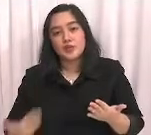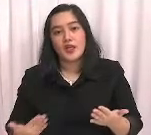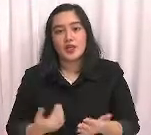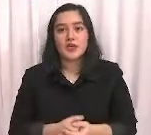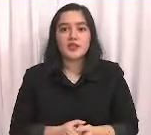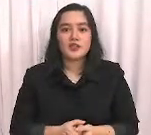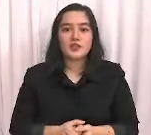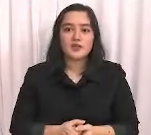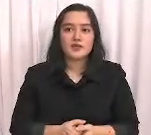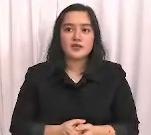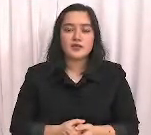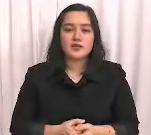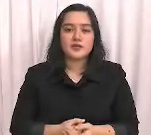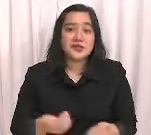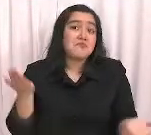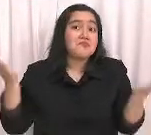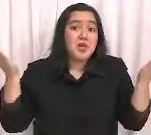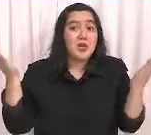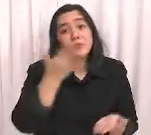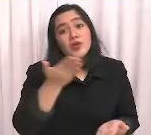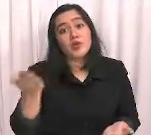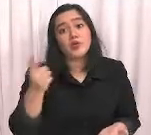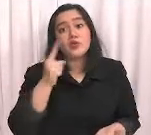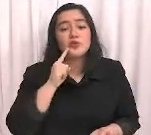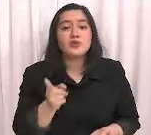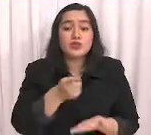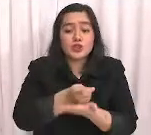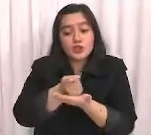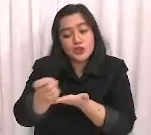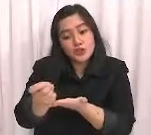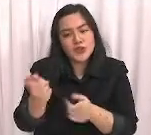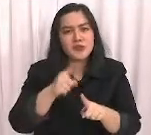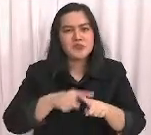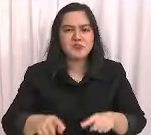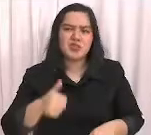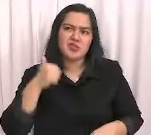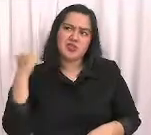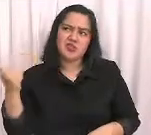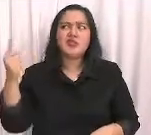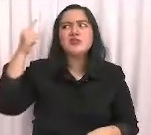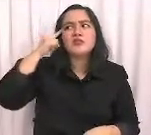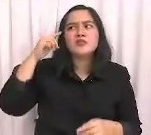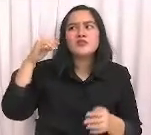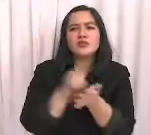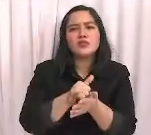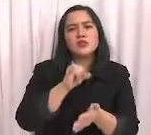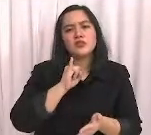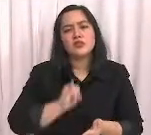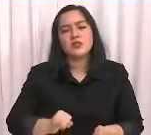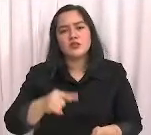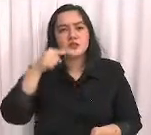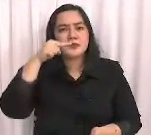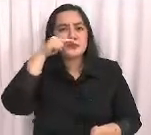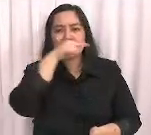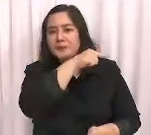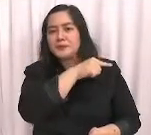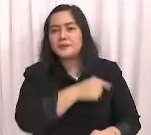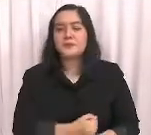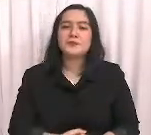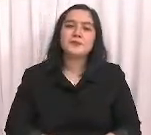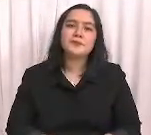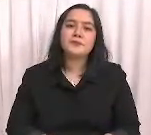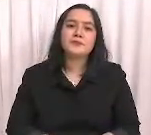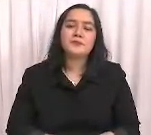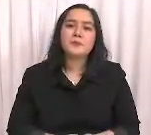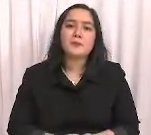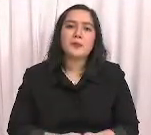ang pagtanggap nila ay kasinungalingan pa rin. Mm-hmm. You see that? Kasi marami, alam nyo kasi ang tao, ganito po yan. Pagka ang tao lagi